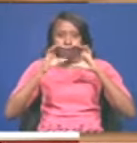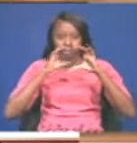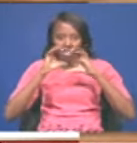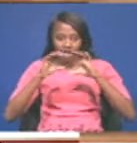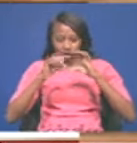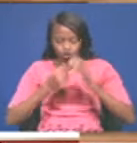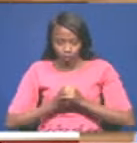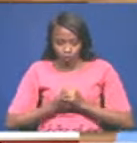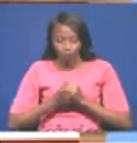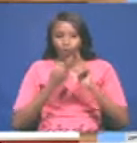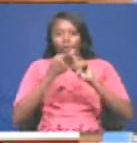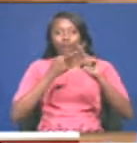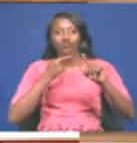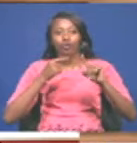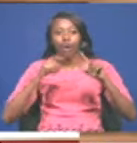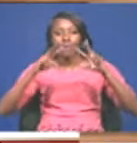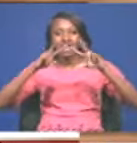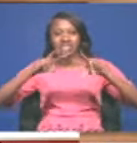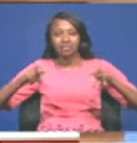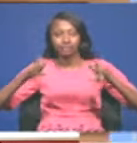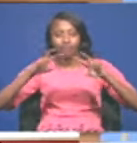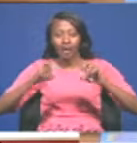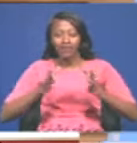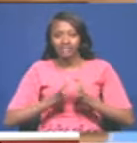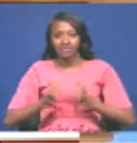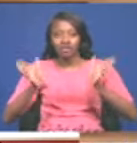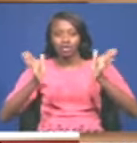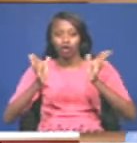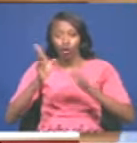the Inspector General of Police,